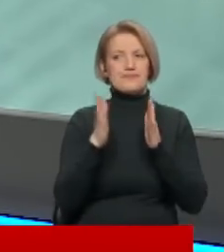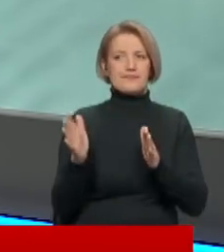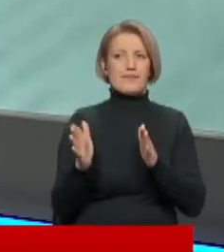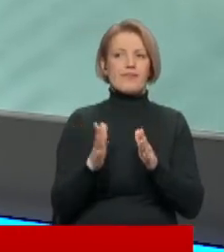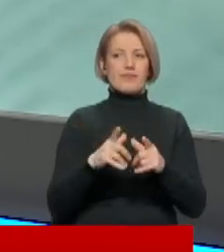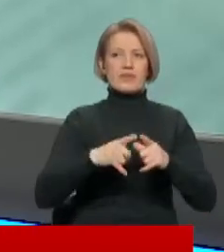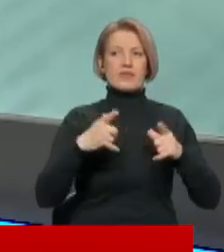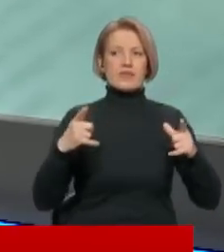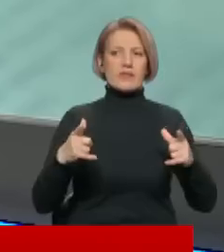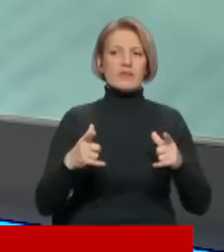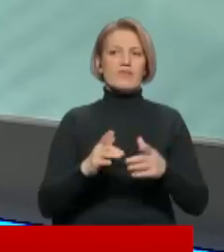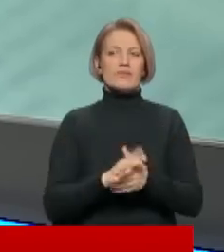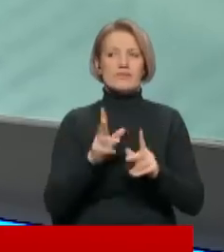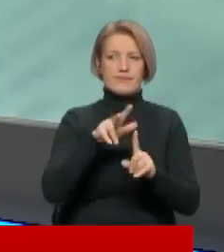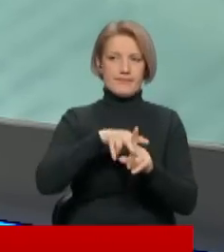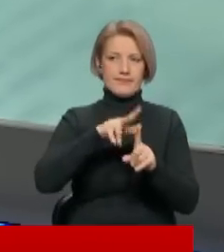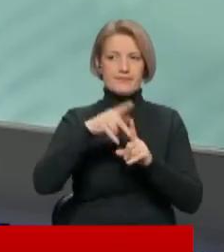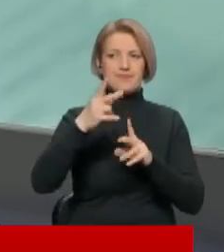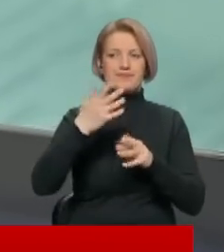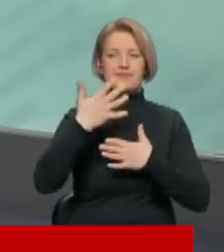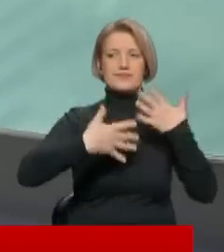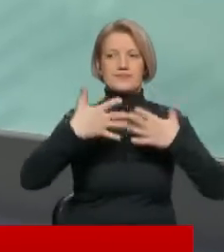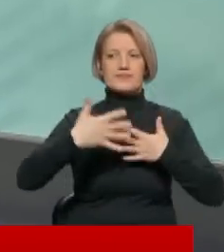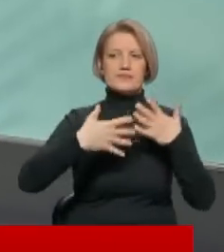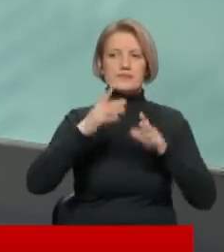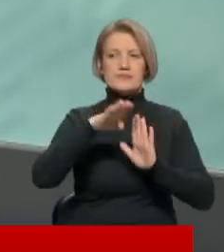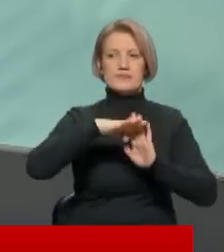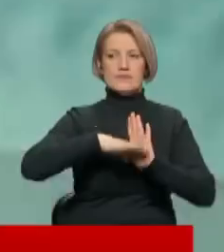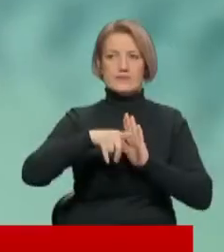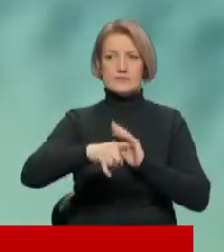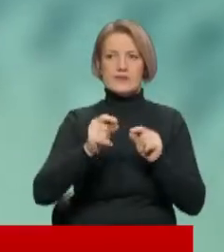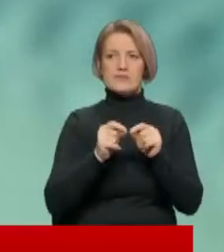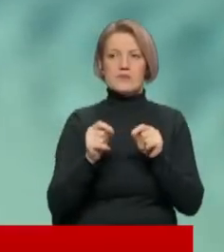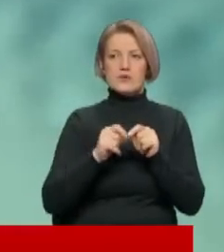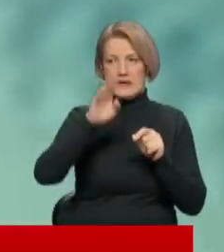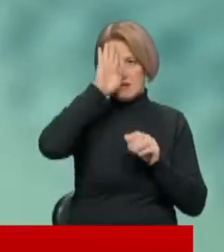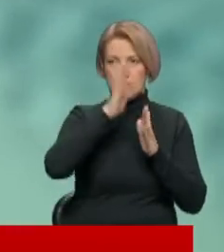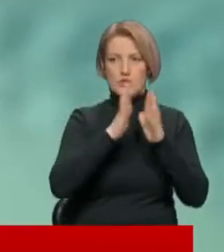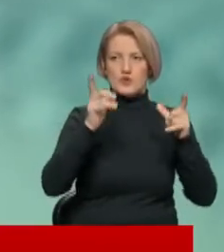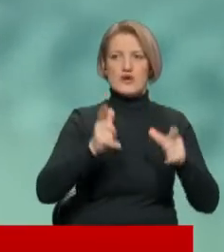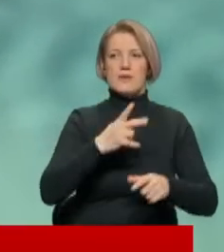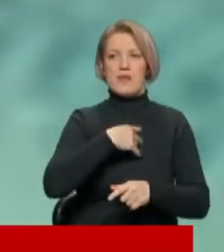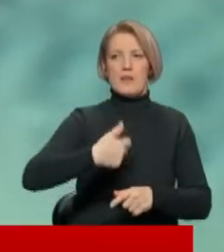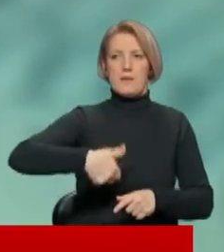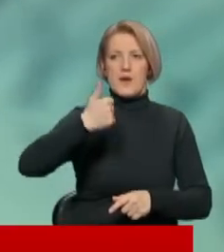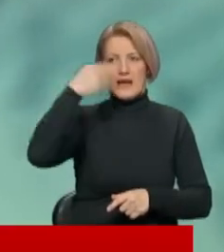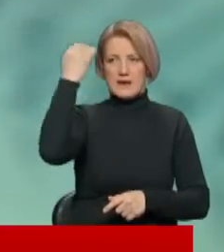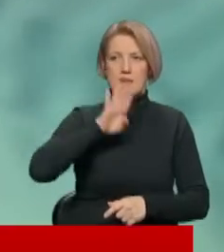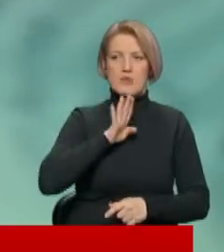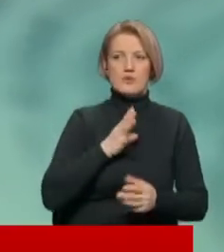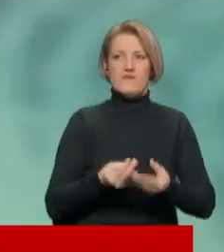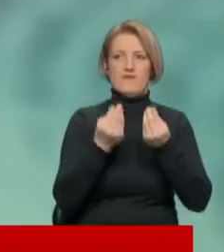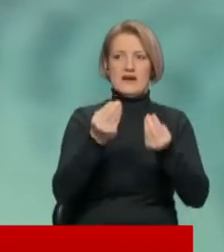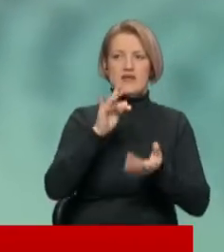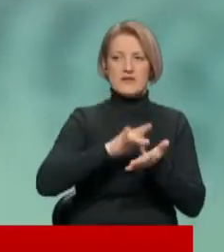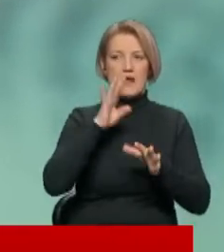genişçe işlendi katıldı televizyon programında adalet bakanının Bekir Bozdağ İstanbul Büyükşehir Belediye başkanı Ekrem İmamoğlu'na verilen cezayı